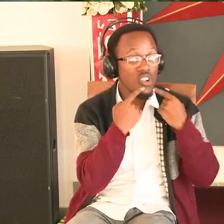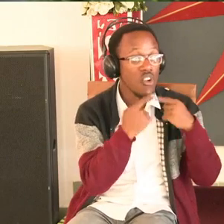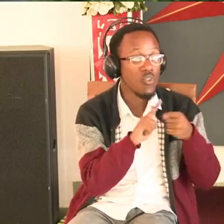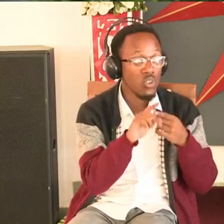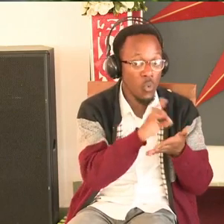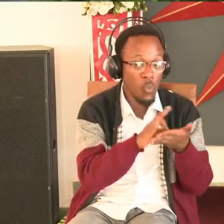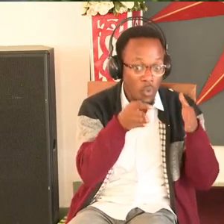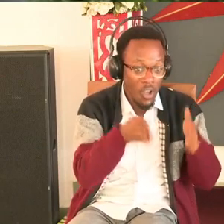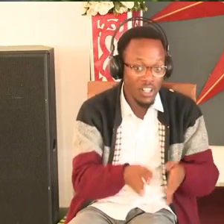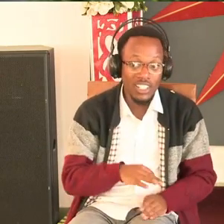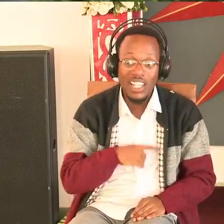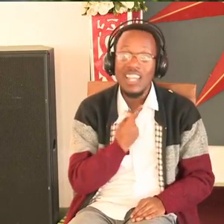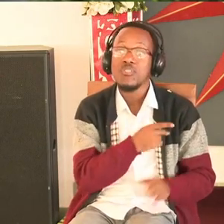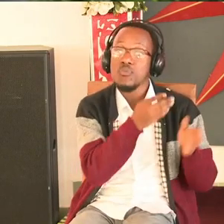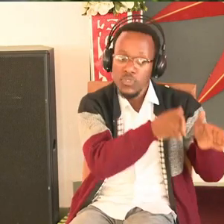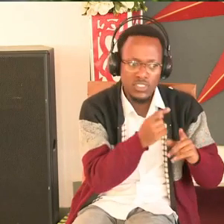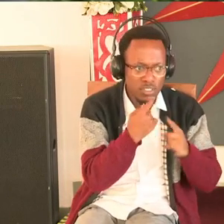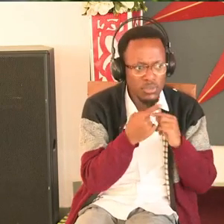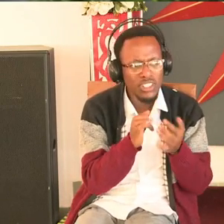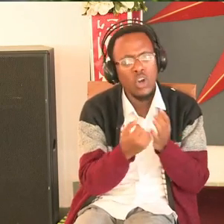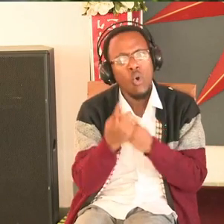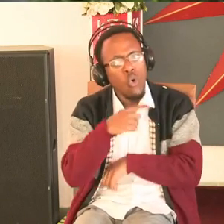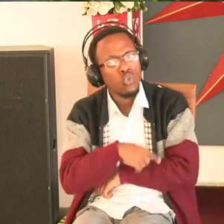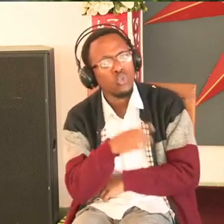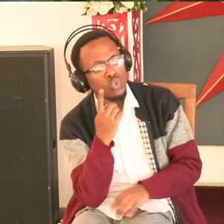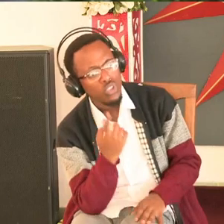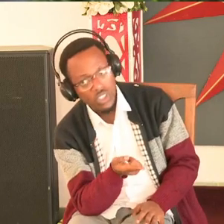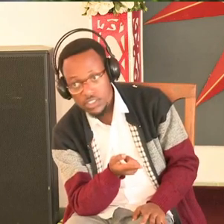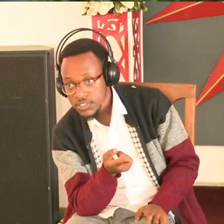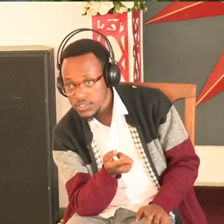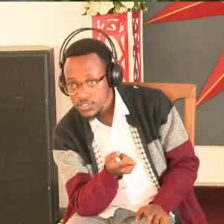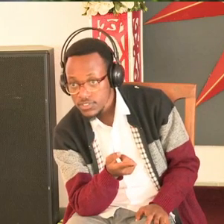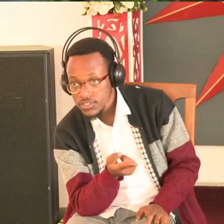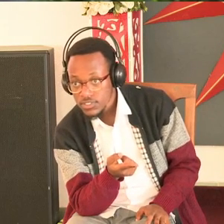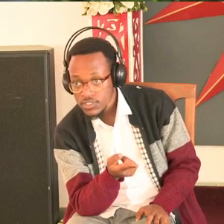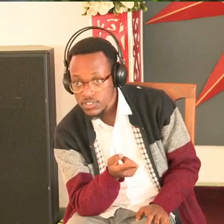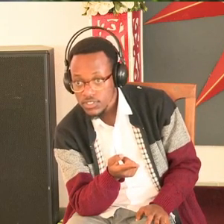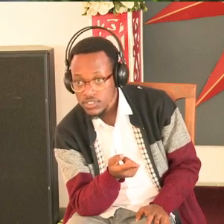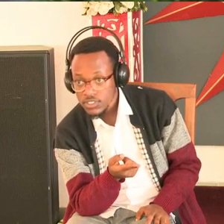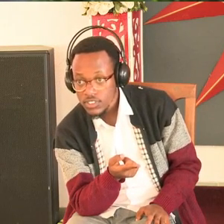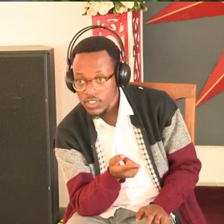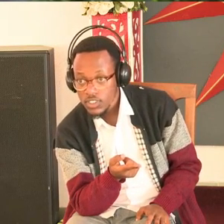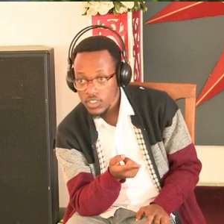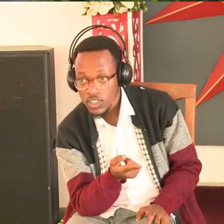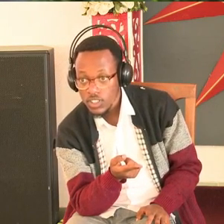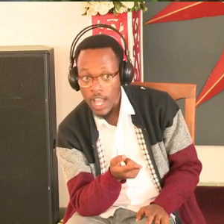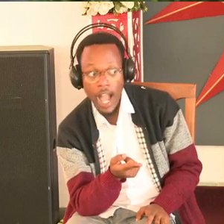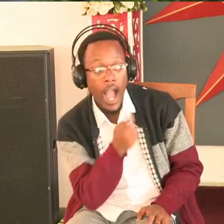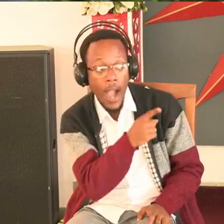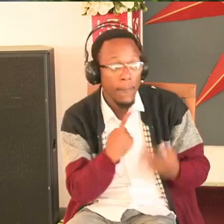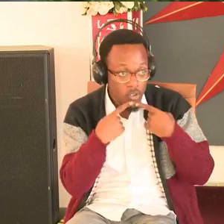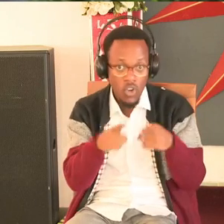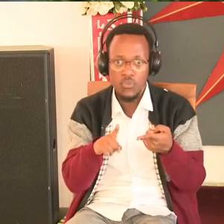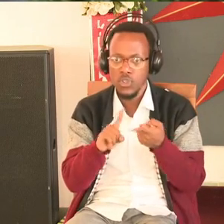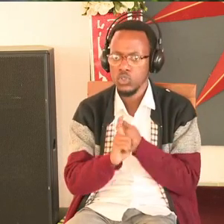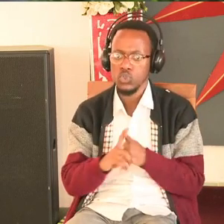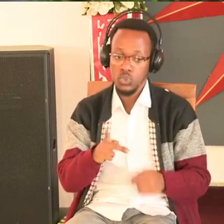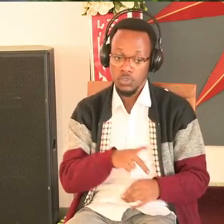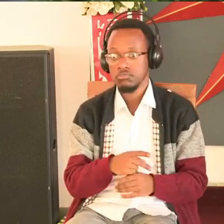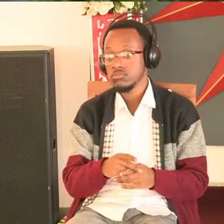n'abafarisayo, n'abafarisayo. Uyu munsi, uyu munsi yari ari kubwira abanditsi